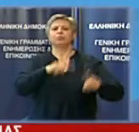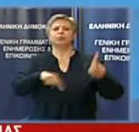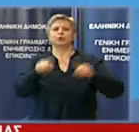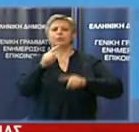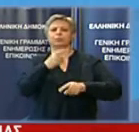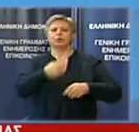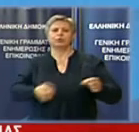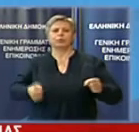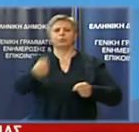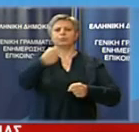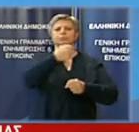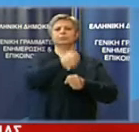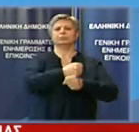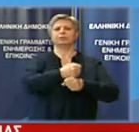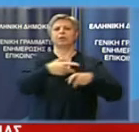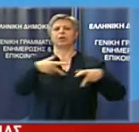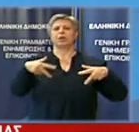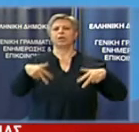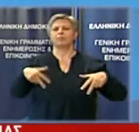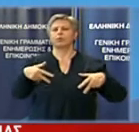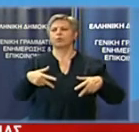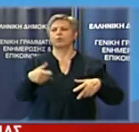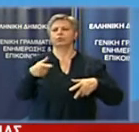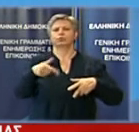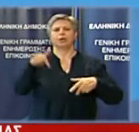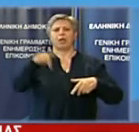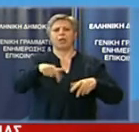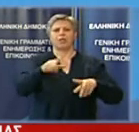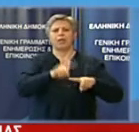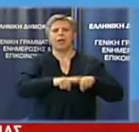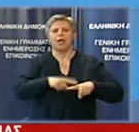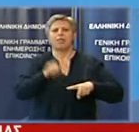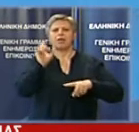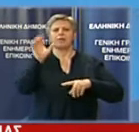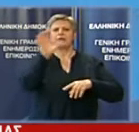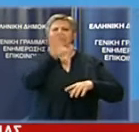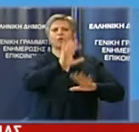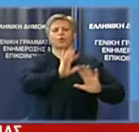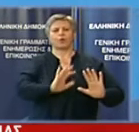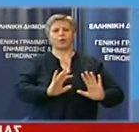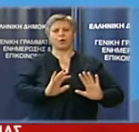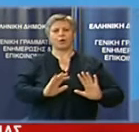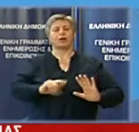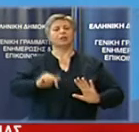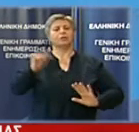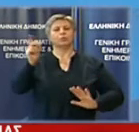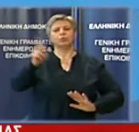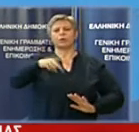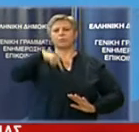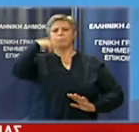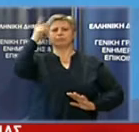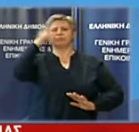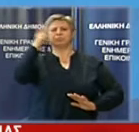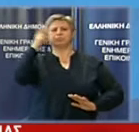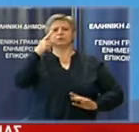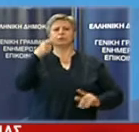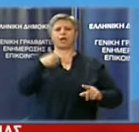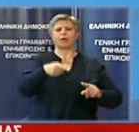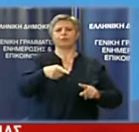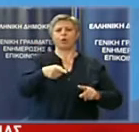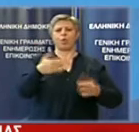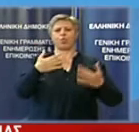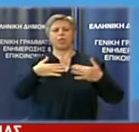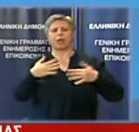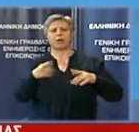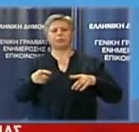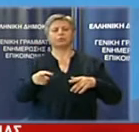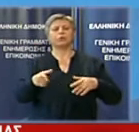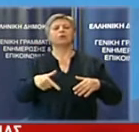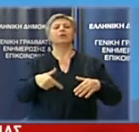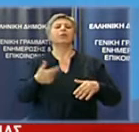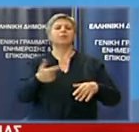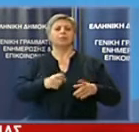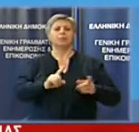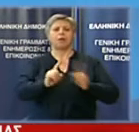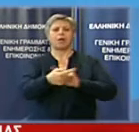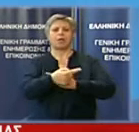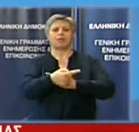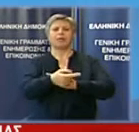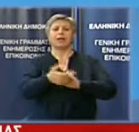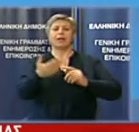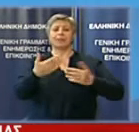της χώρας ούτε άλλων χωρών και βεβαίως ούτε από αυθαίρετα στοιχεία και προβλέψεις. Αντίθετα θα